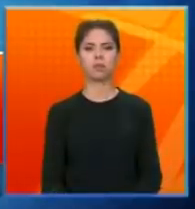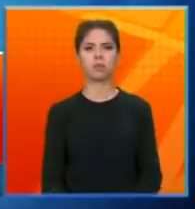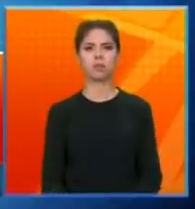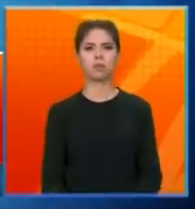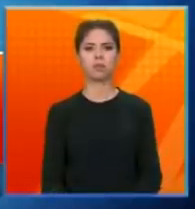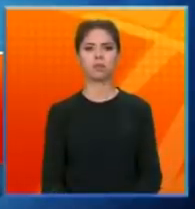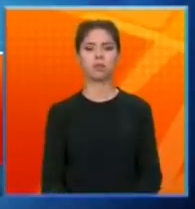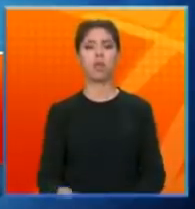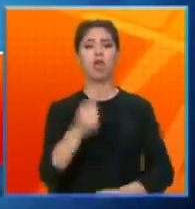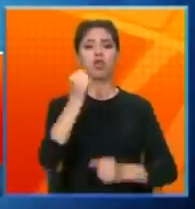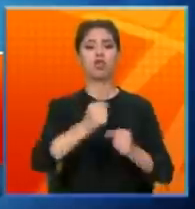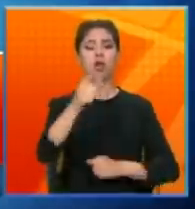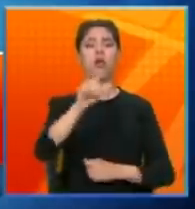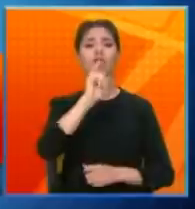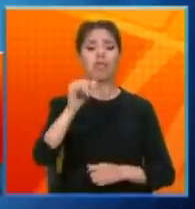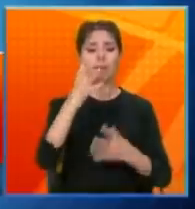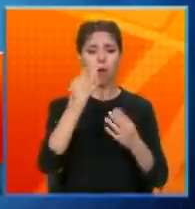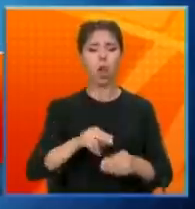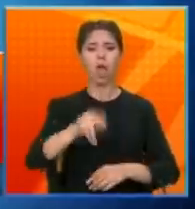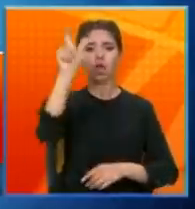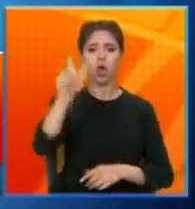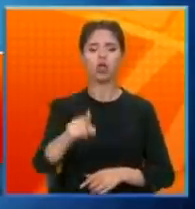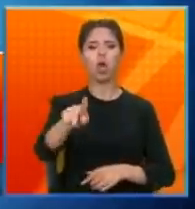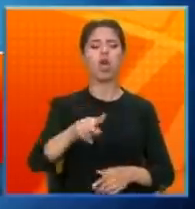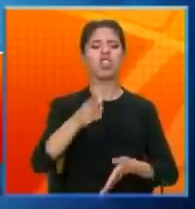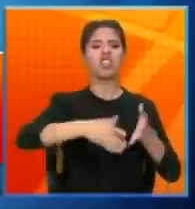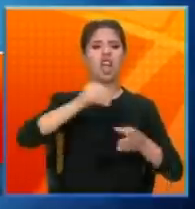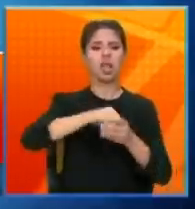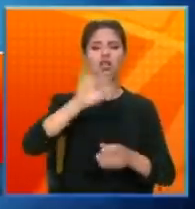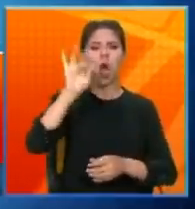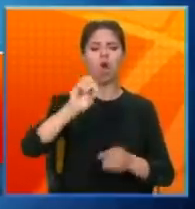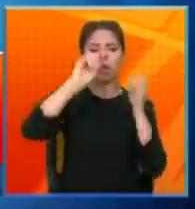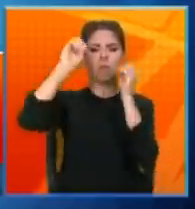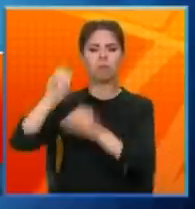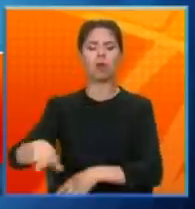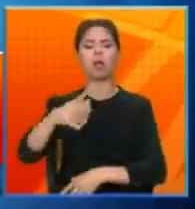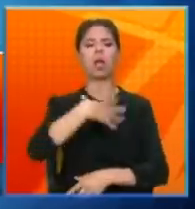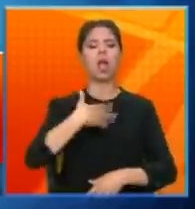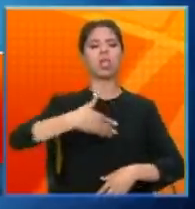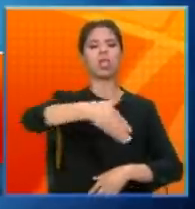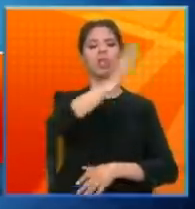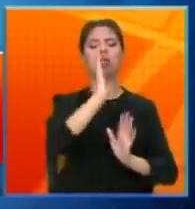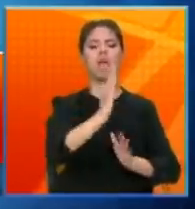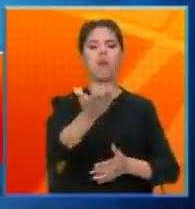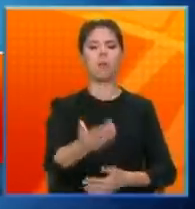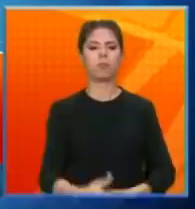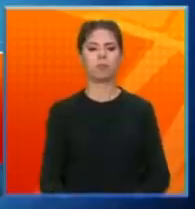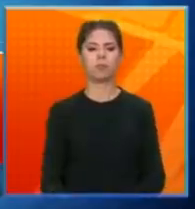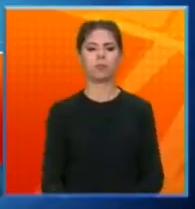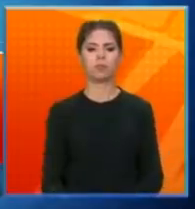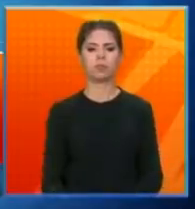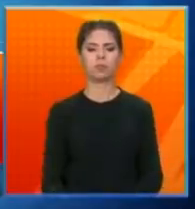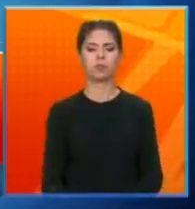iner misiniz? Sürücü kendisine tepki gösteren yolcuyu cadde ortasında aşağı indirip yoluna devam etti. Aşağı in diyorum